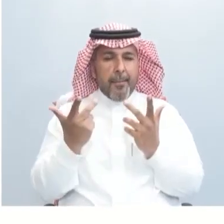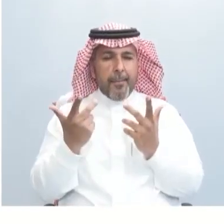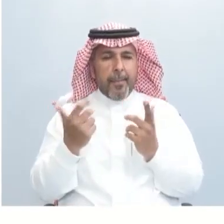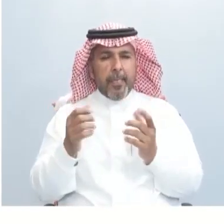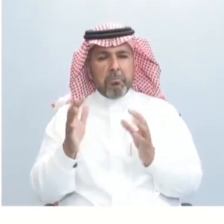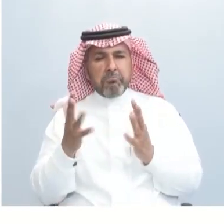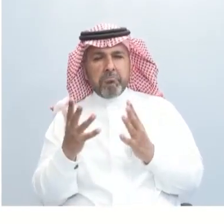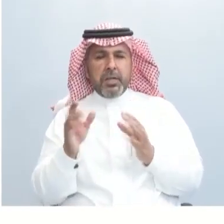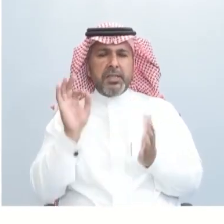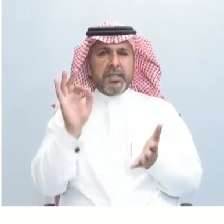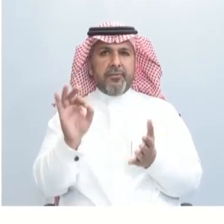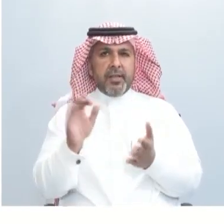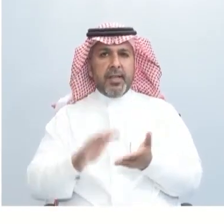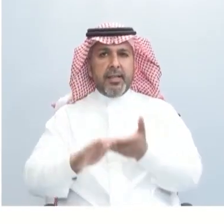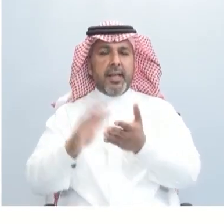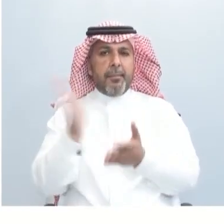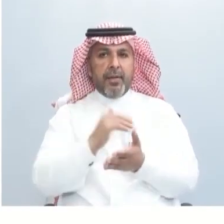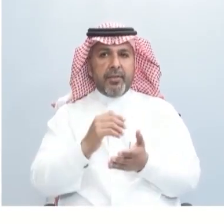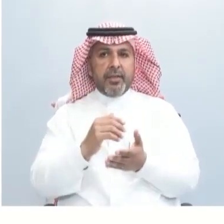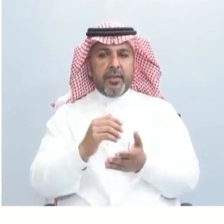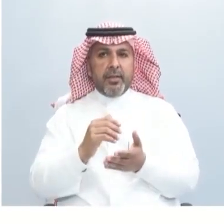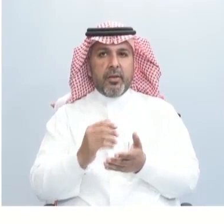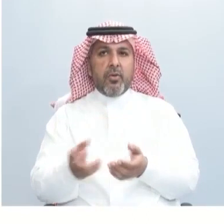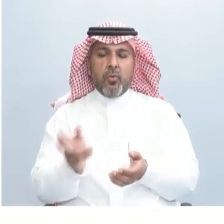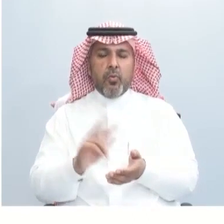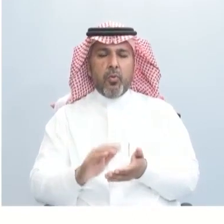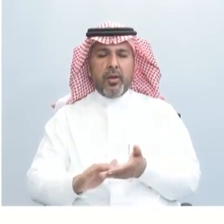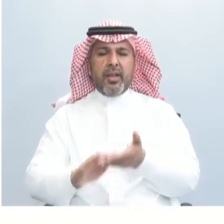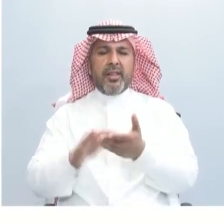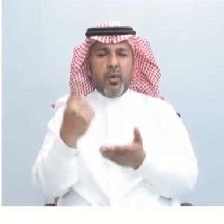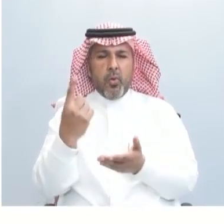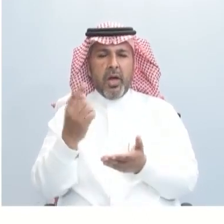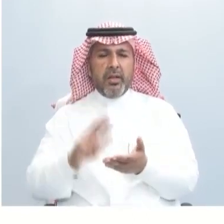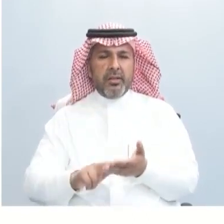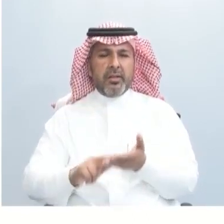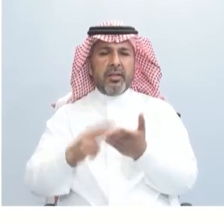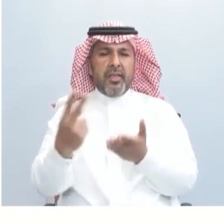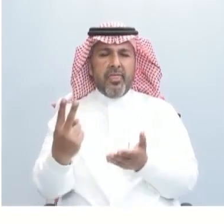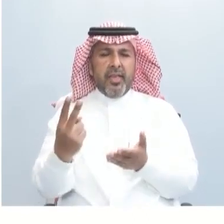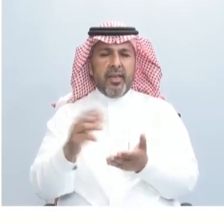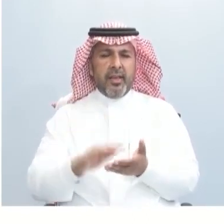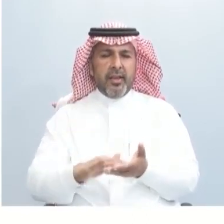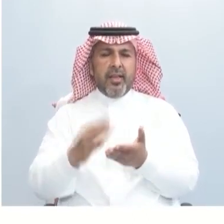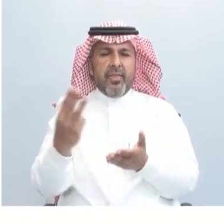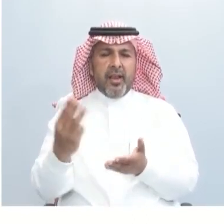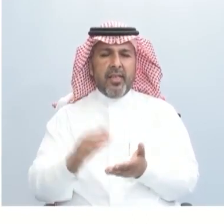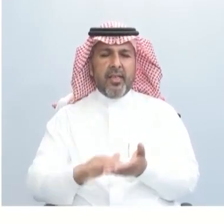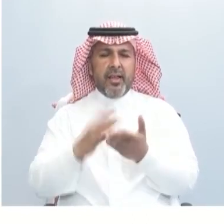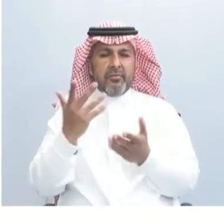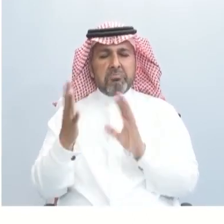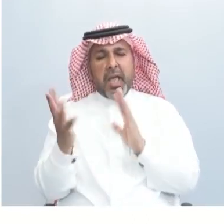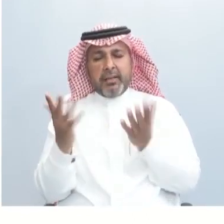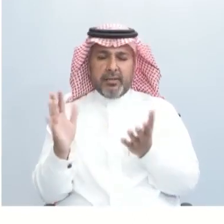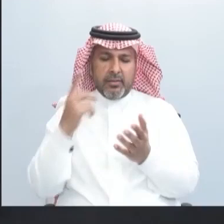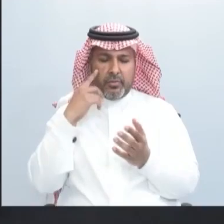او واحد من الجوائز او اثين او ثلاه او 4 او خمسه مثل ما وضحنا